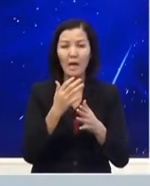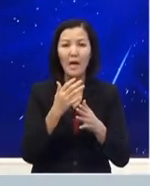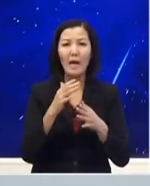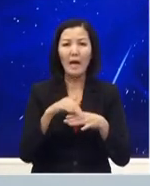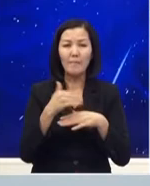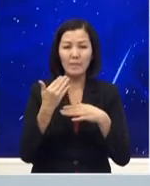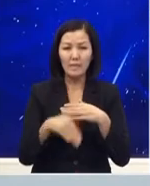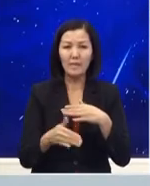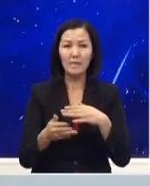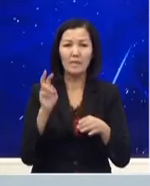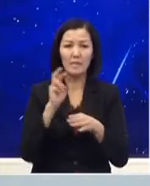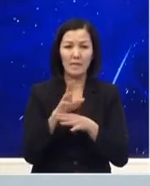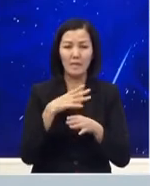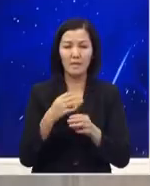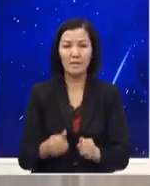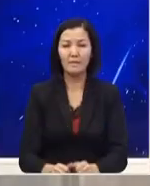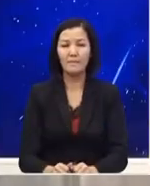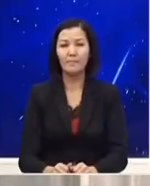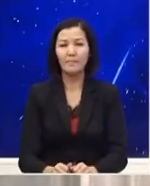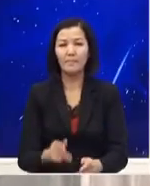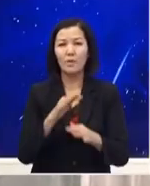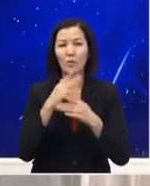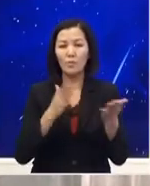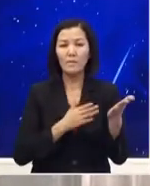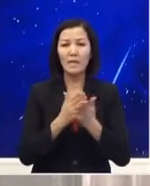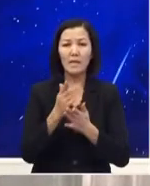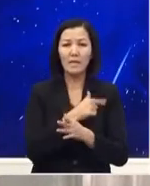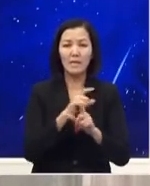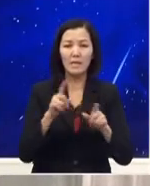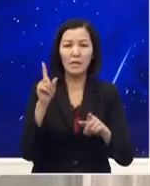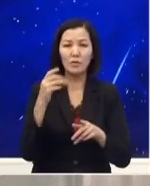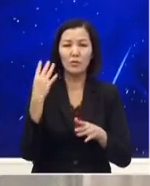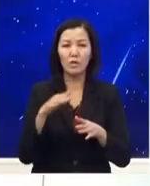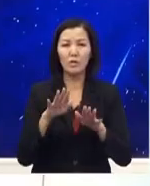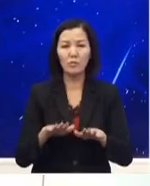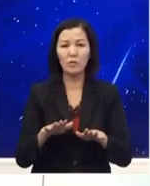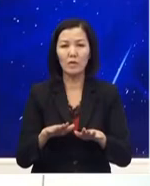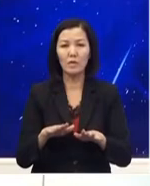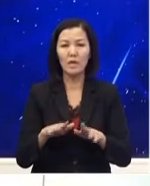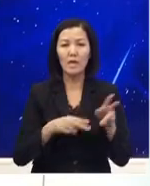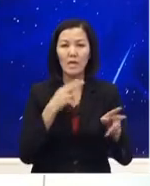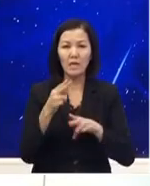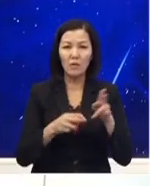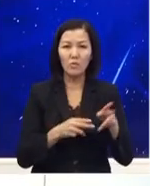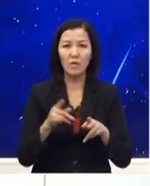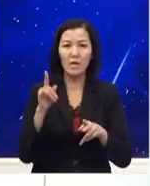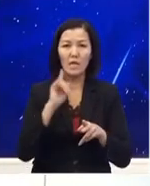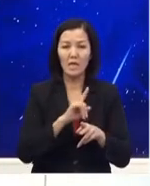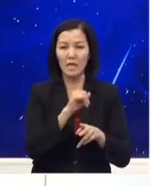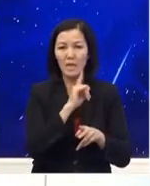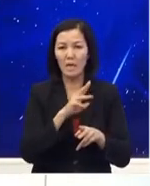кеткен кезде ғана дәрігерлерге жүгінеді. Көпсалалы клиника 140 төсектік, хирургиялық, маммология,